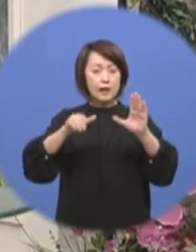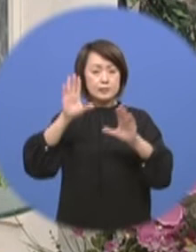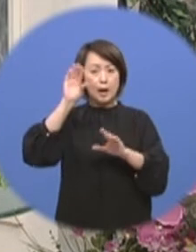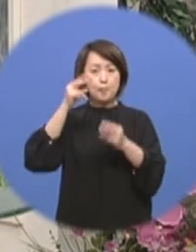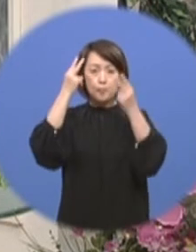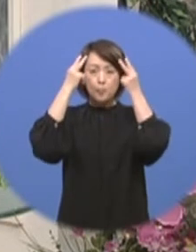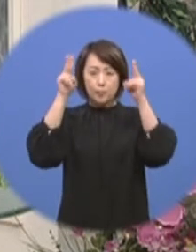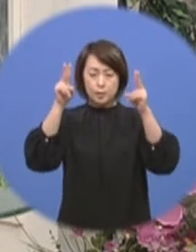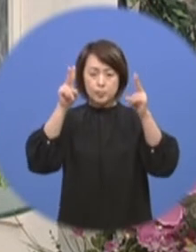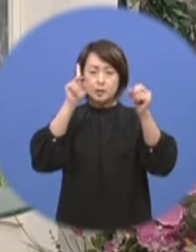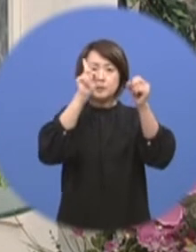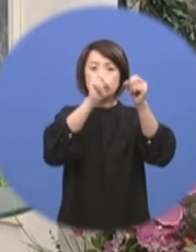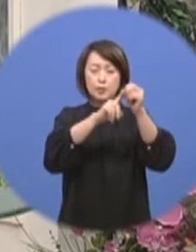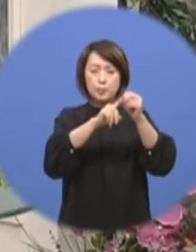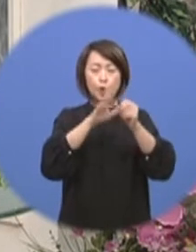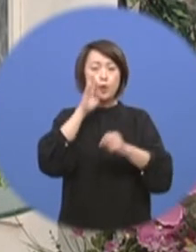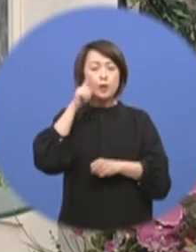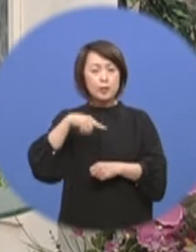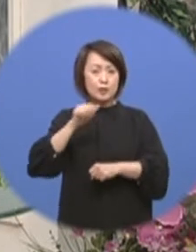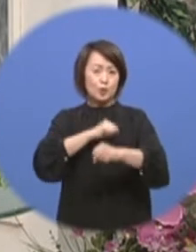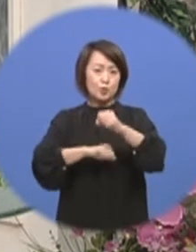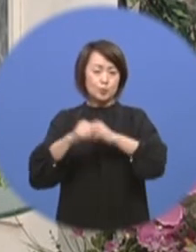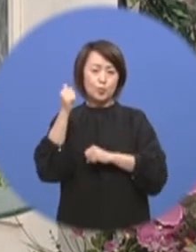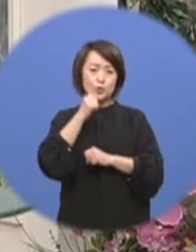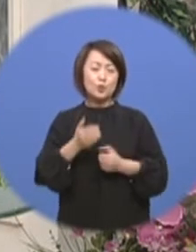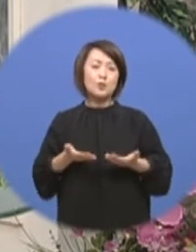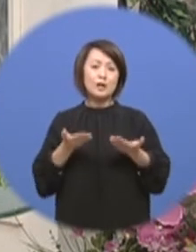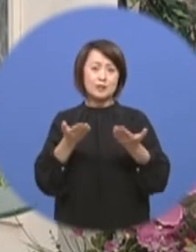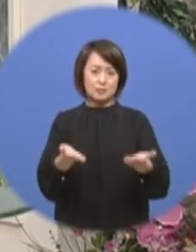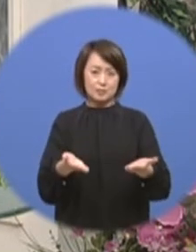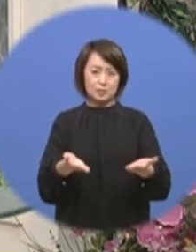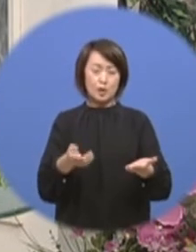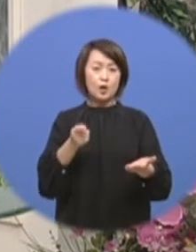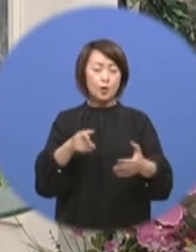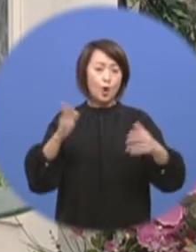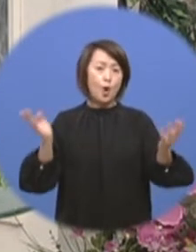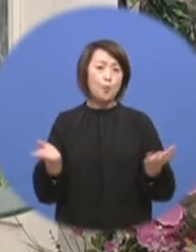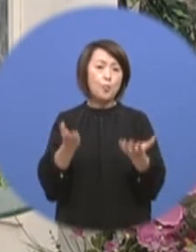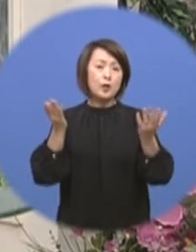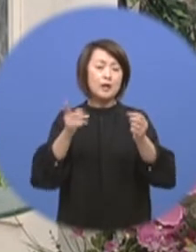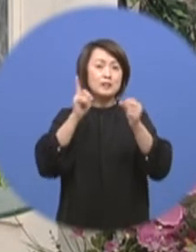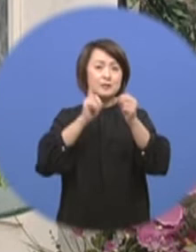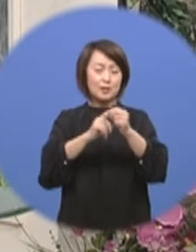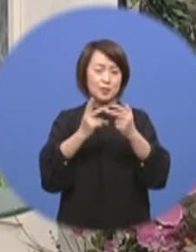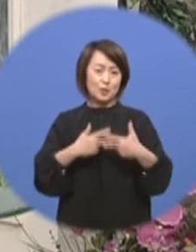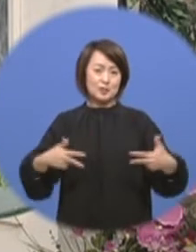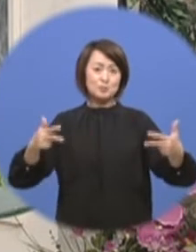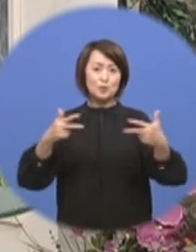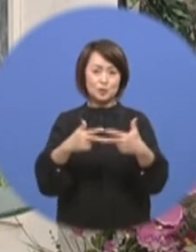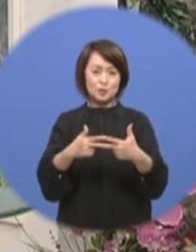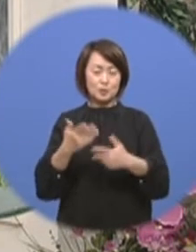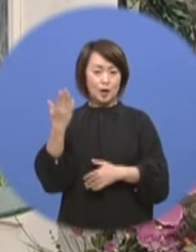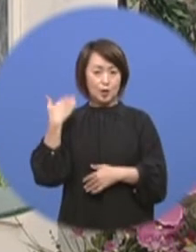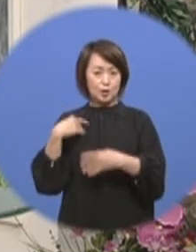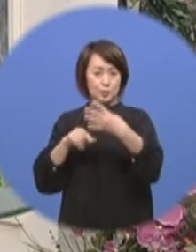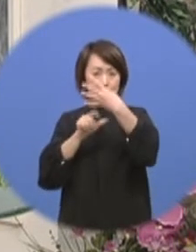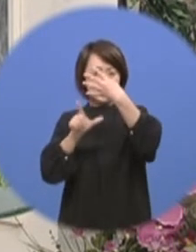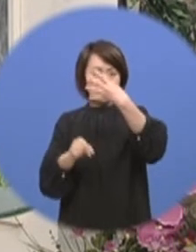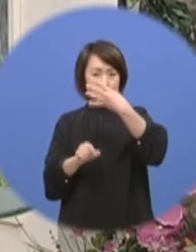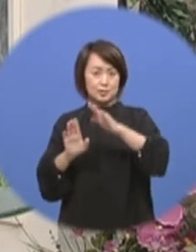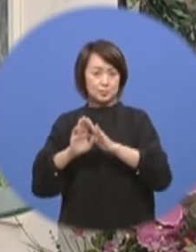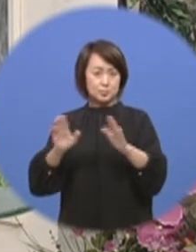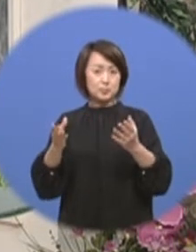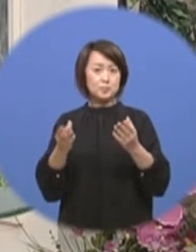和歌山県の取り組みについて紹介しますこの万博を盛り上げようというシンポジウムが4月に開かれまし